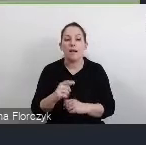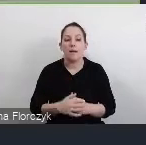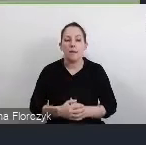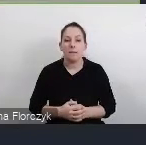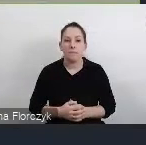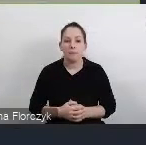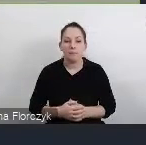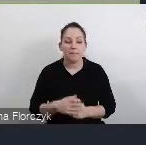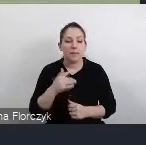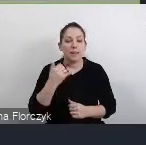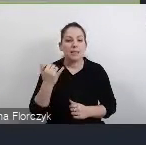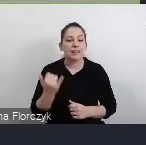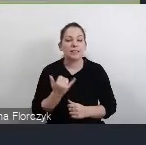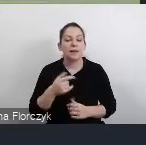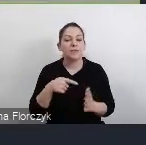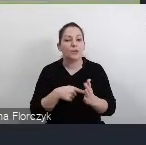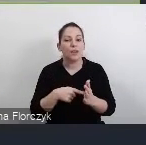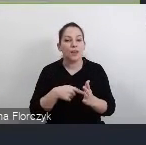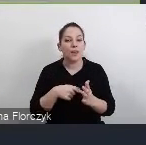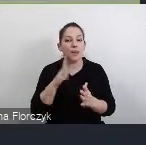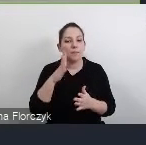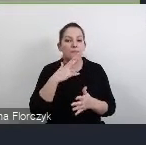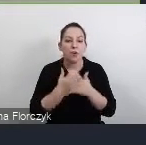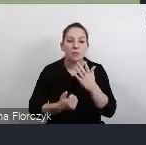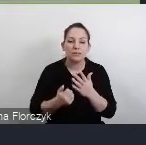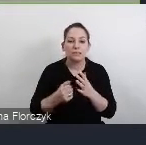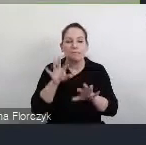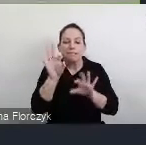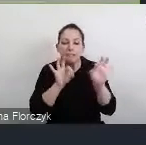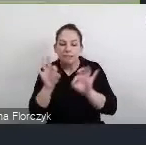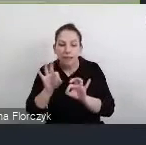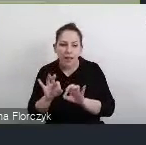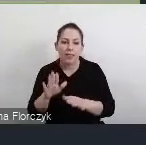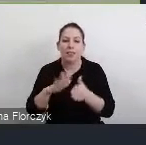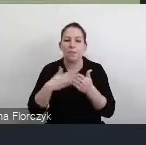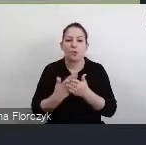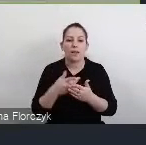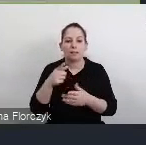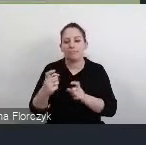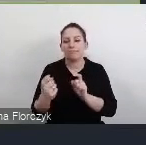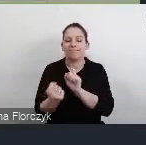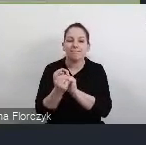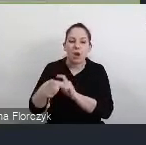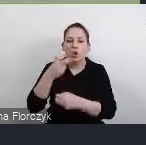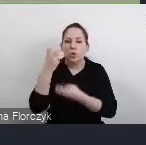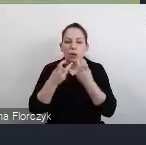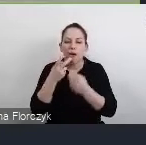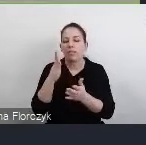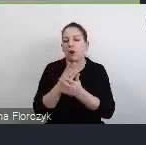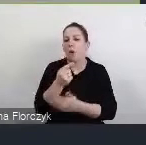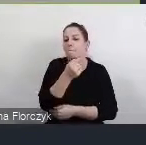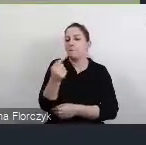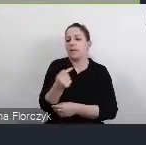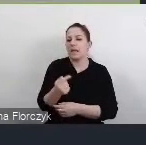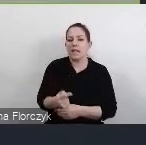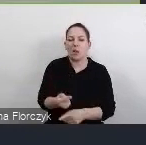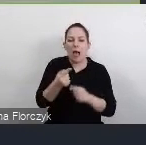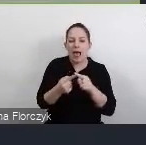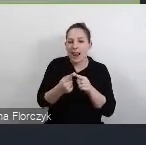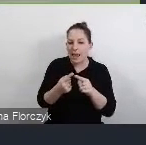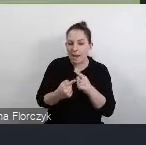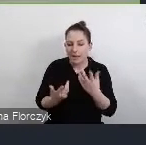obawa, że ktoś będzie próbował wykorzystywać te dane selektywnie. Na przykład opozycja będzie szukała tylko negatywnych elementów.